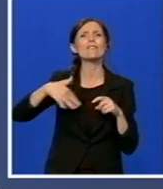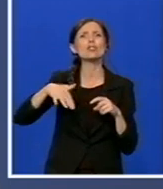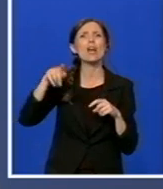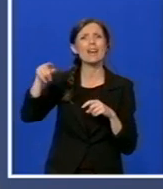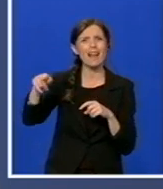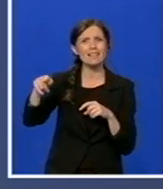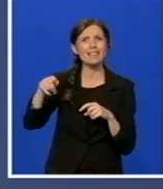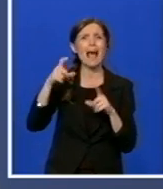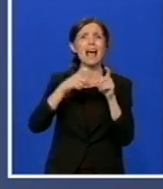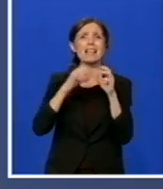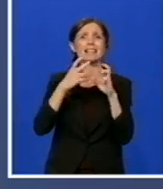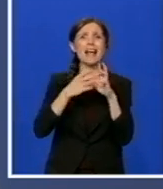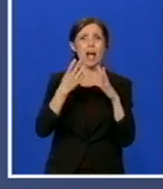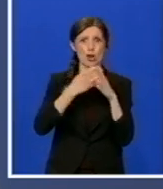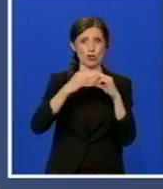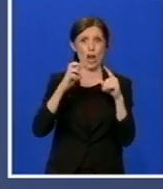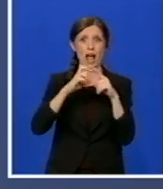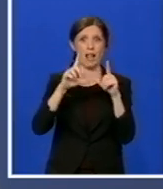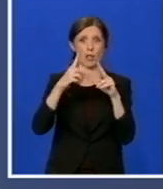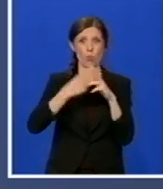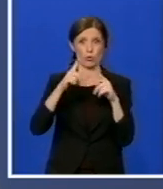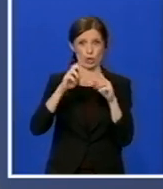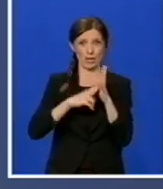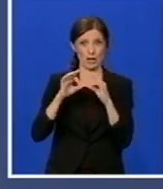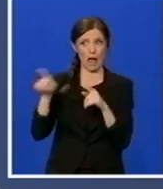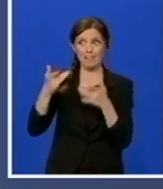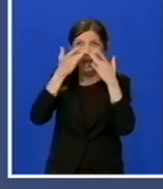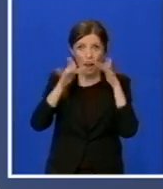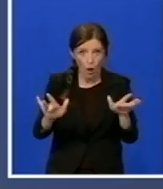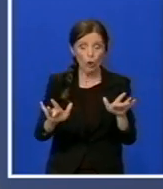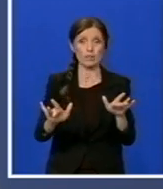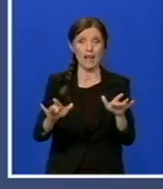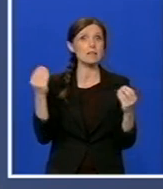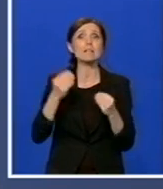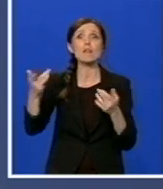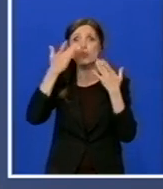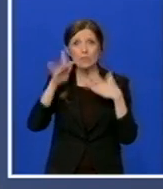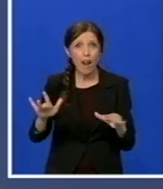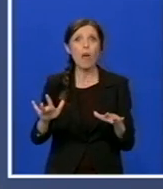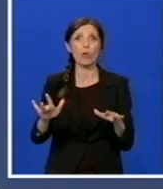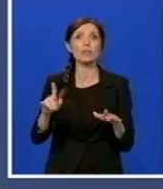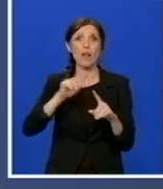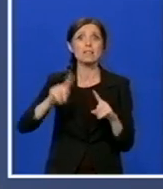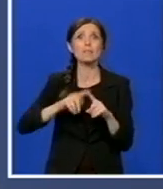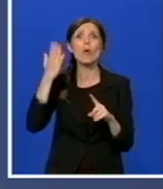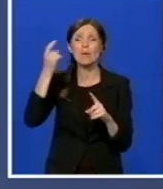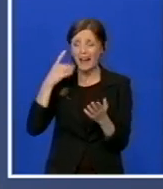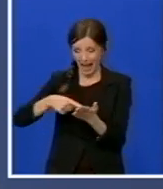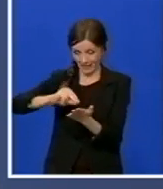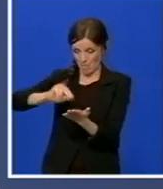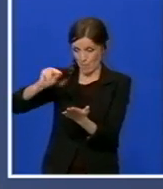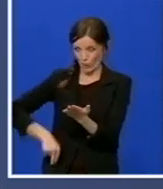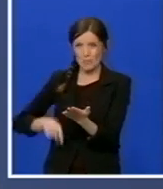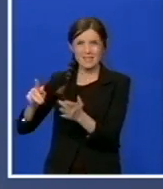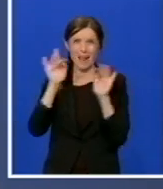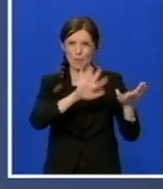otkaz podnela zbog toga što je trpila pritisak i neprijatnosti od trenutka kada je potpisala to pismo. Hvala vam najviše. Što